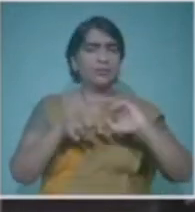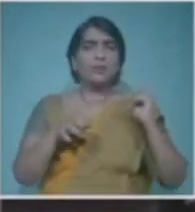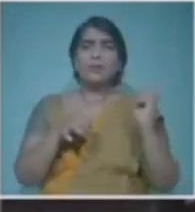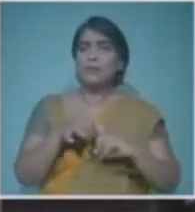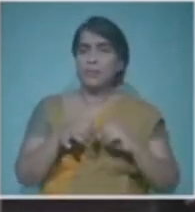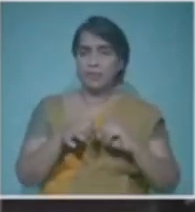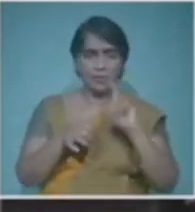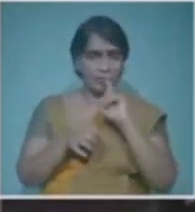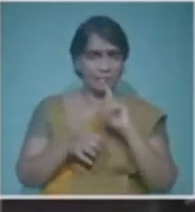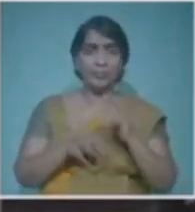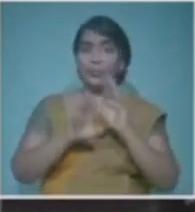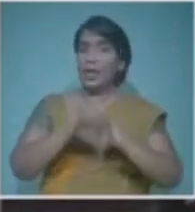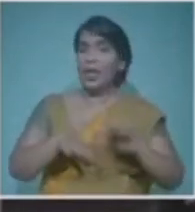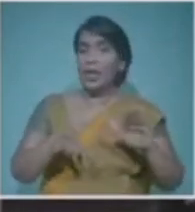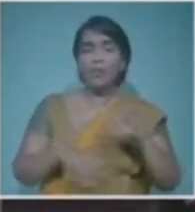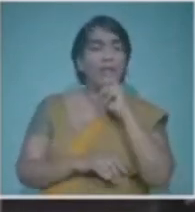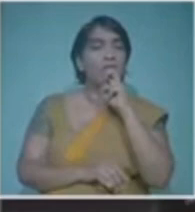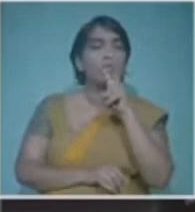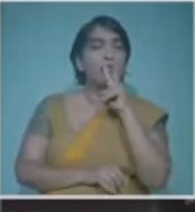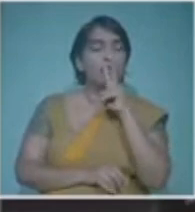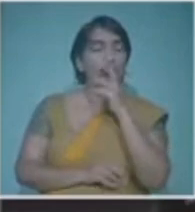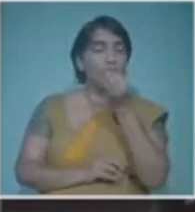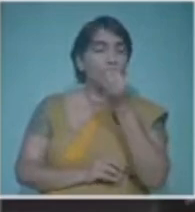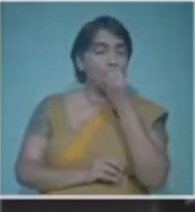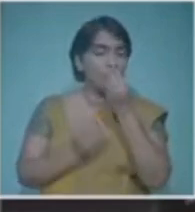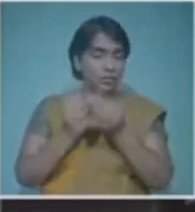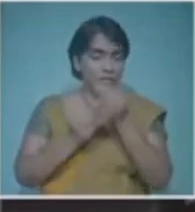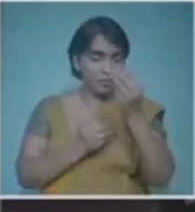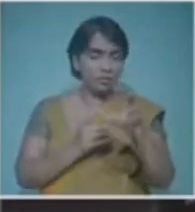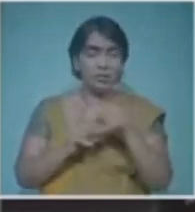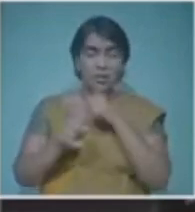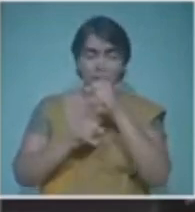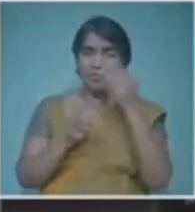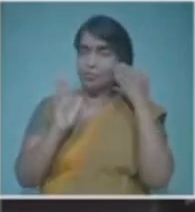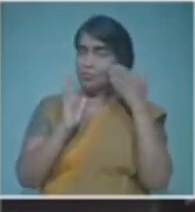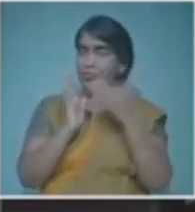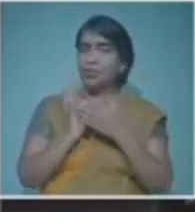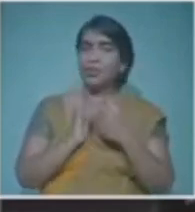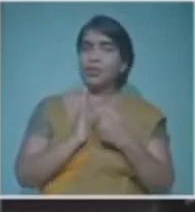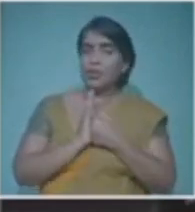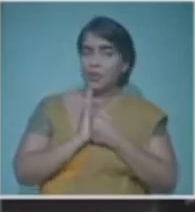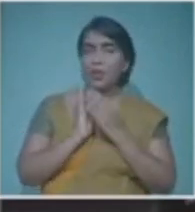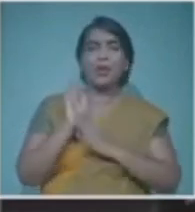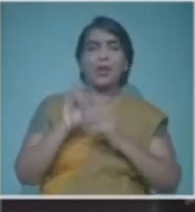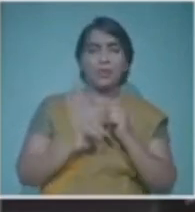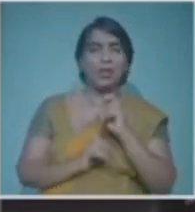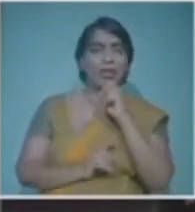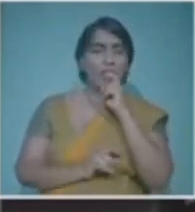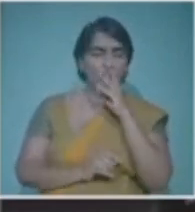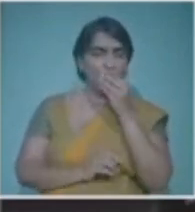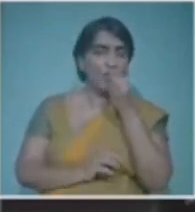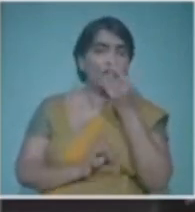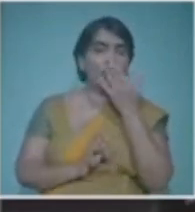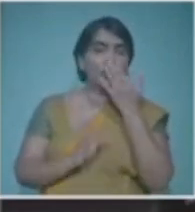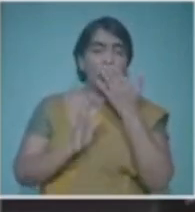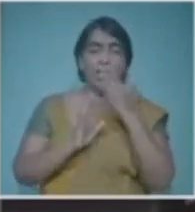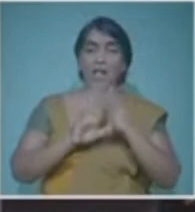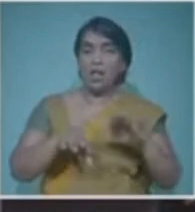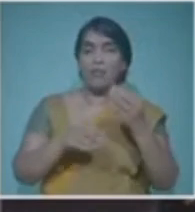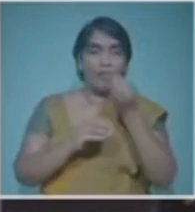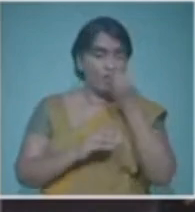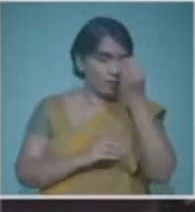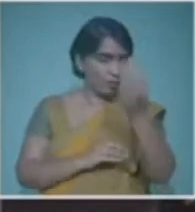අහන්නේ ළමයින්ගේ දිවාහාරය ගැන කතා කරද්දි ගරු ඇමතුමනි දිවාහාර වේල ළමයින්ට පාසල් ආහාර වේලක්